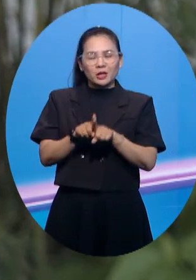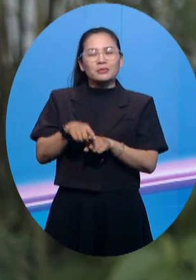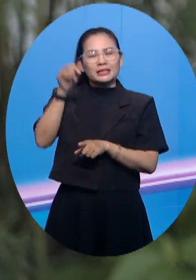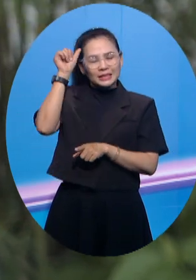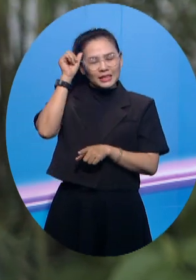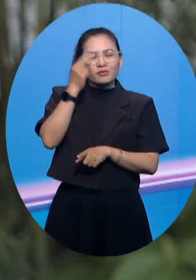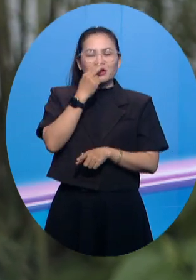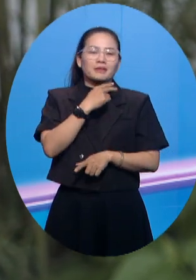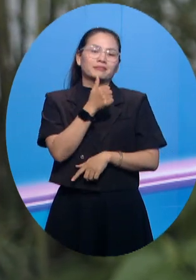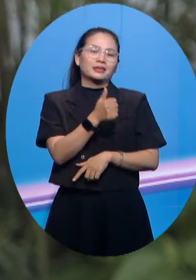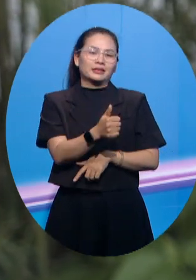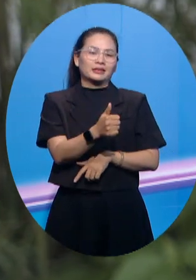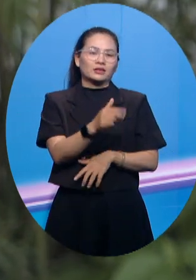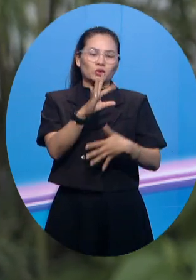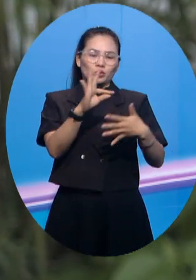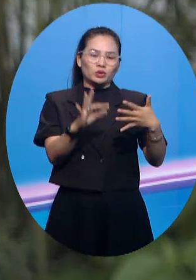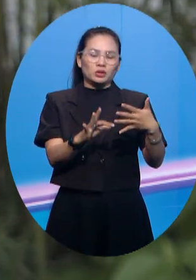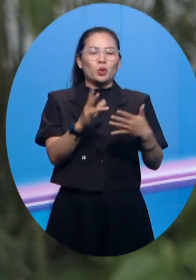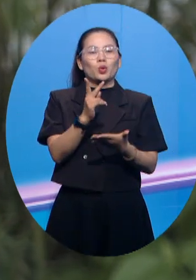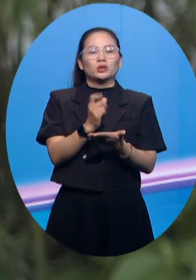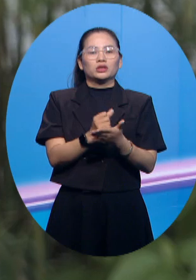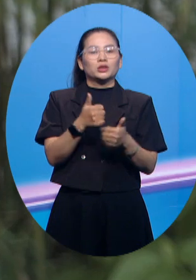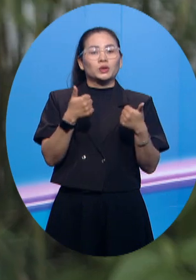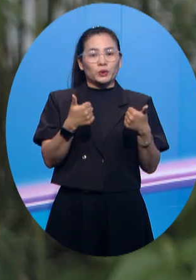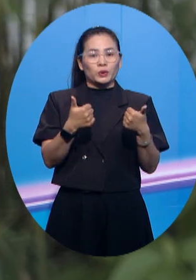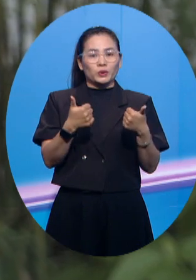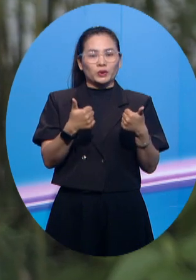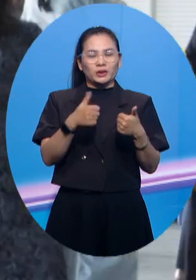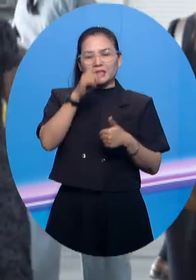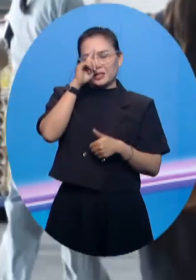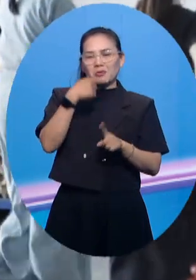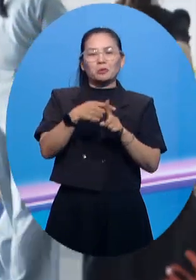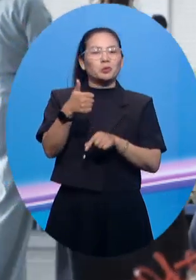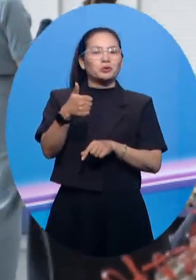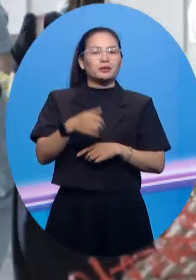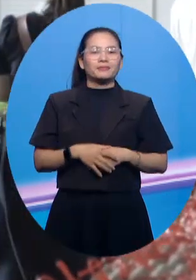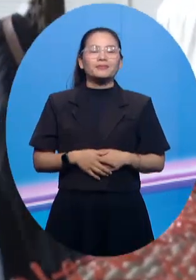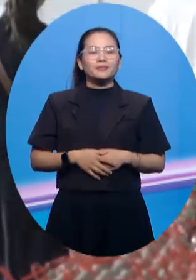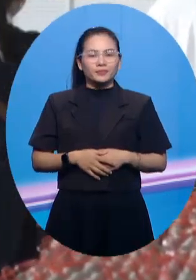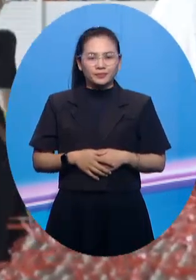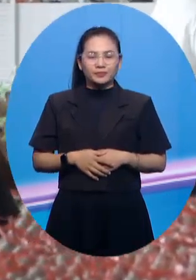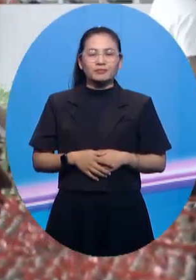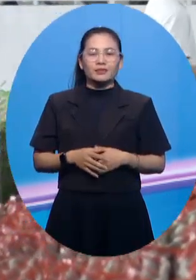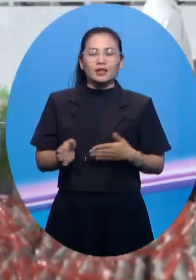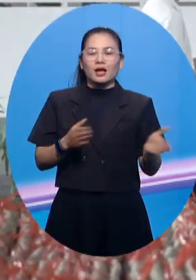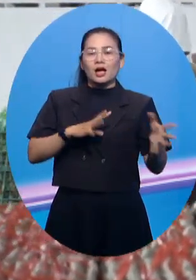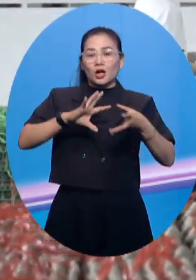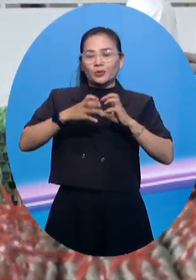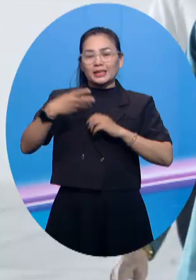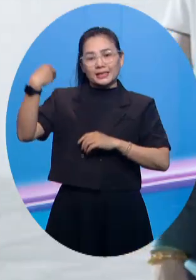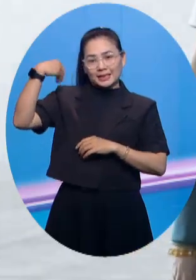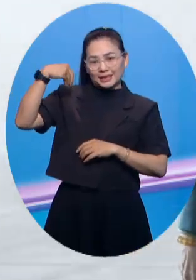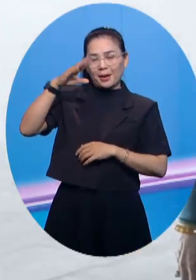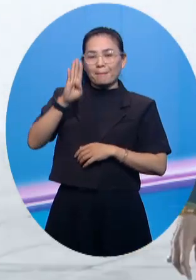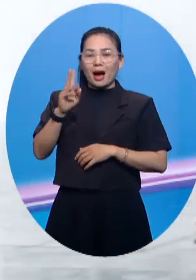rằng trong cái hồ sơ của doanh nghiệp chúng ta sẽ có một cái điểm cộng rất là tốt. Trong khi đó, đại diện công ty Ba Huân cho biết đã